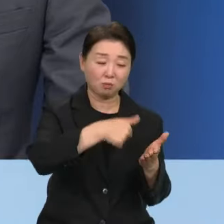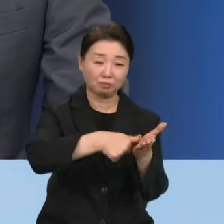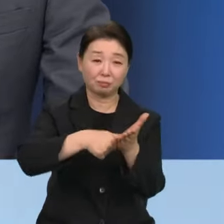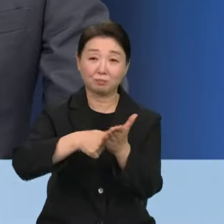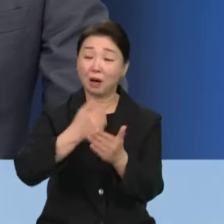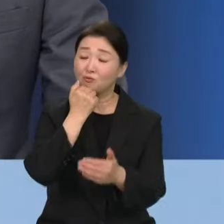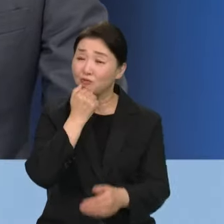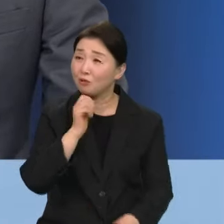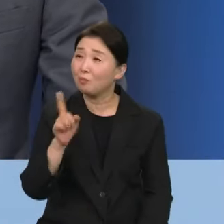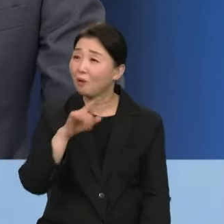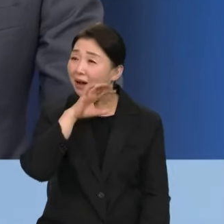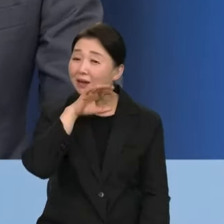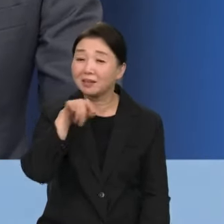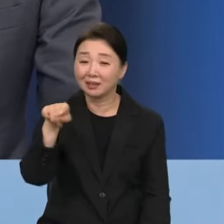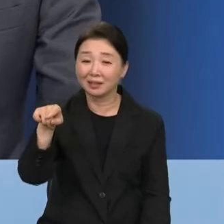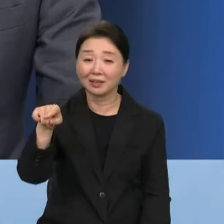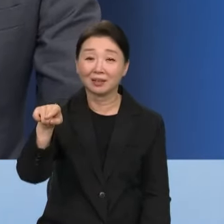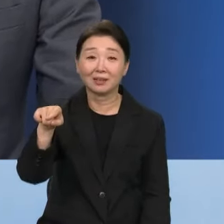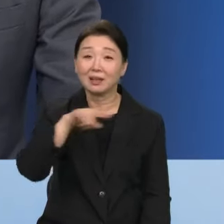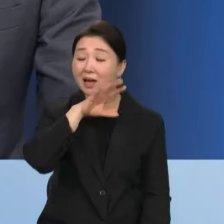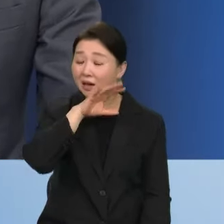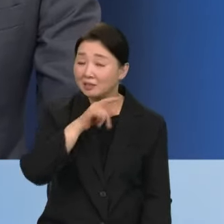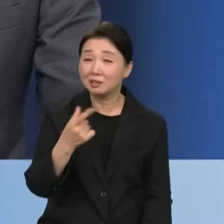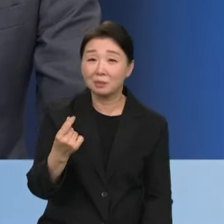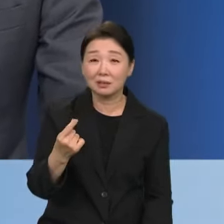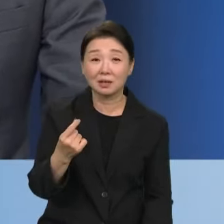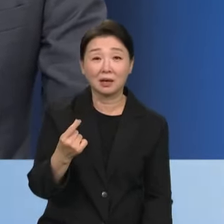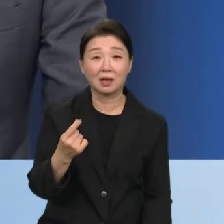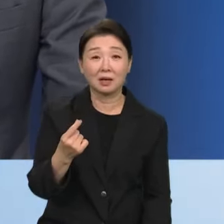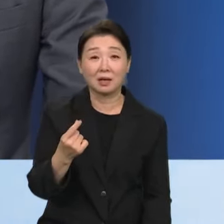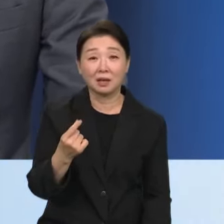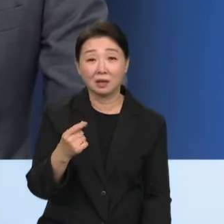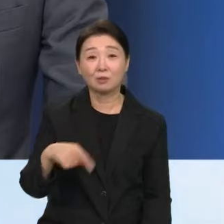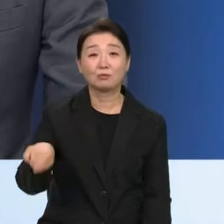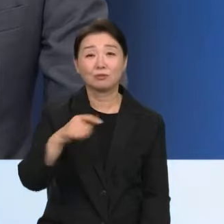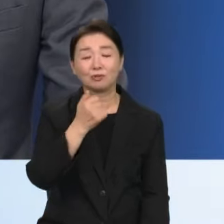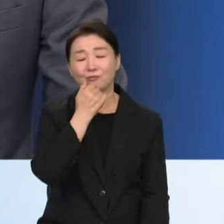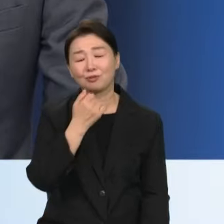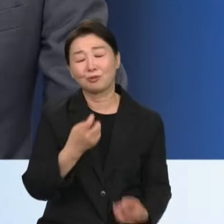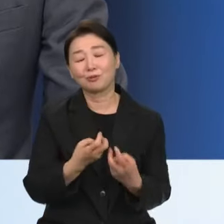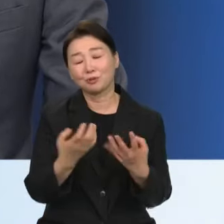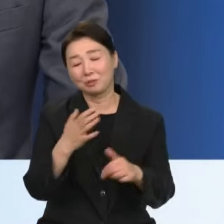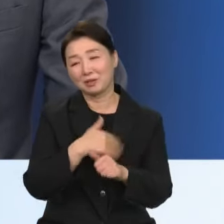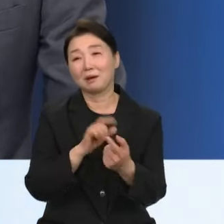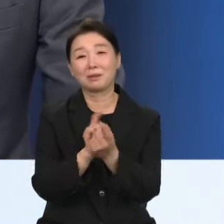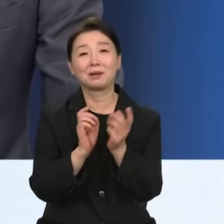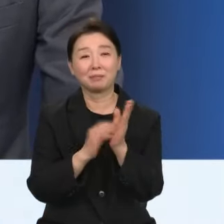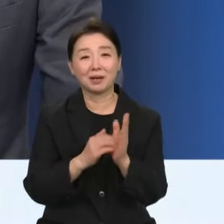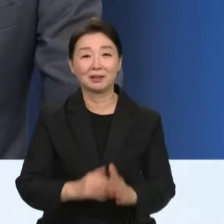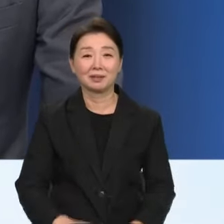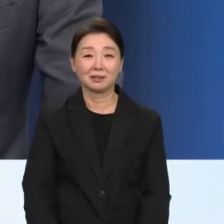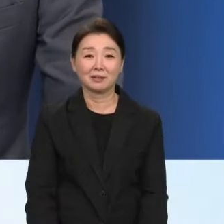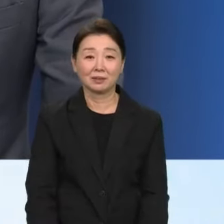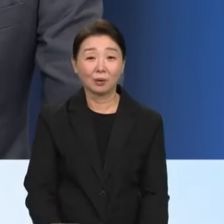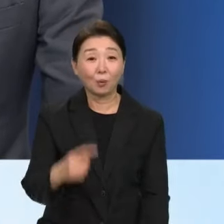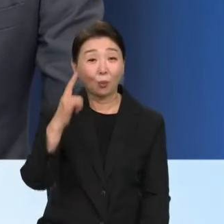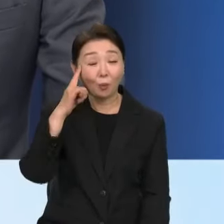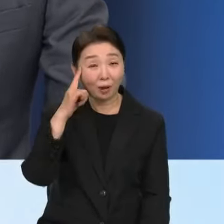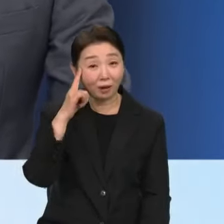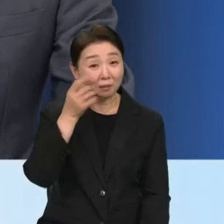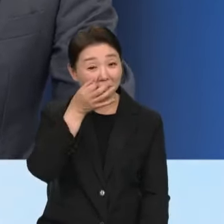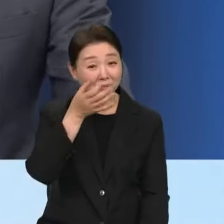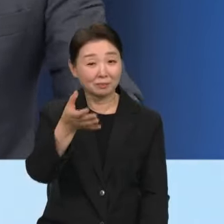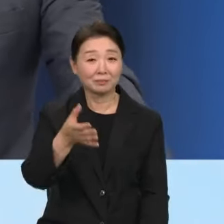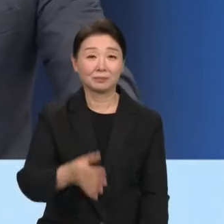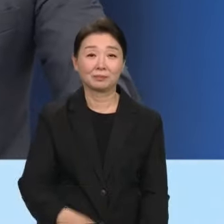웃을 일이냐라고 항의를 했습니다. 항의를 했지만 곧바로 자신들도 웃을 수밖에 없는 상황에 직면하는데 자 왜 그런지 계속 한번